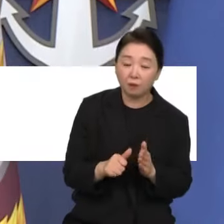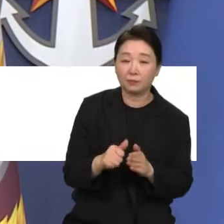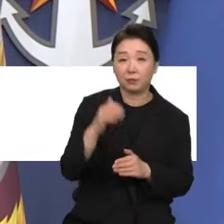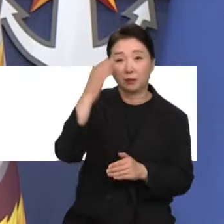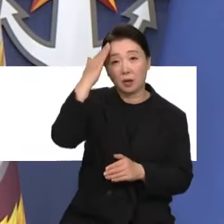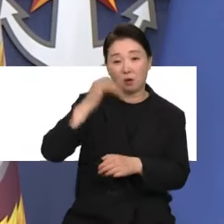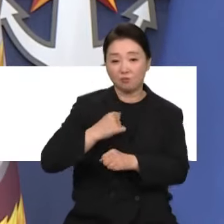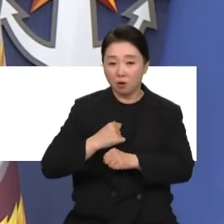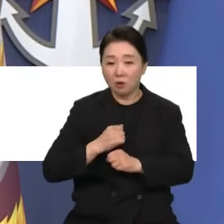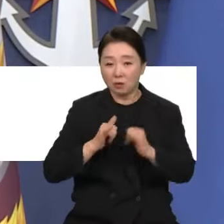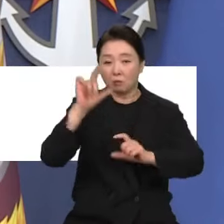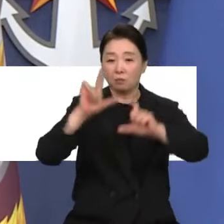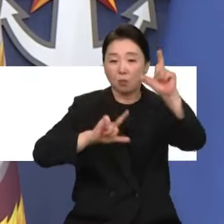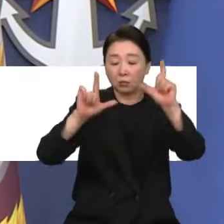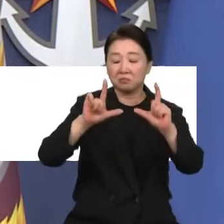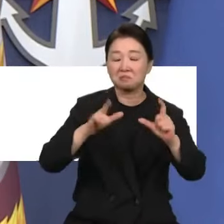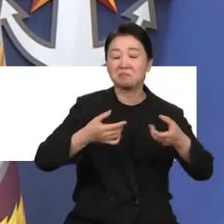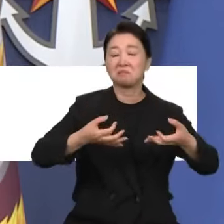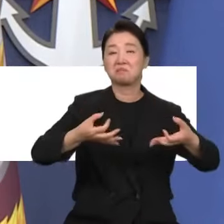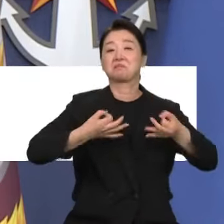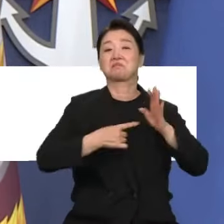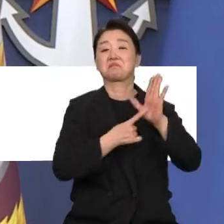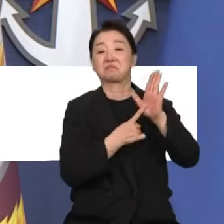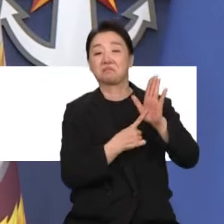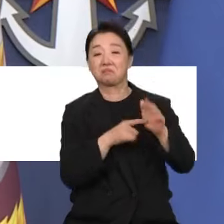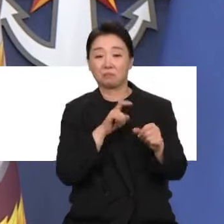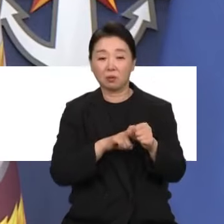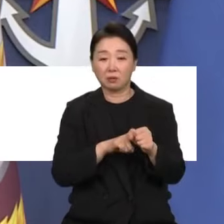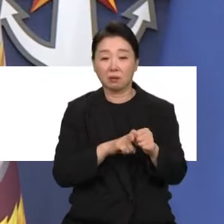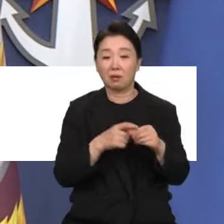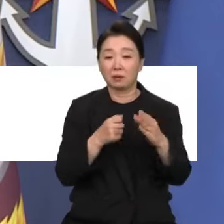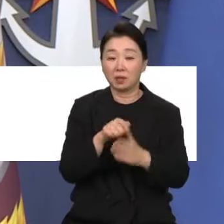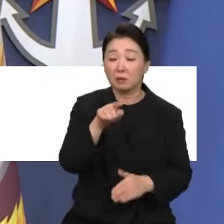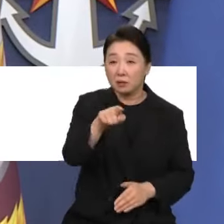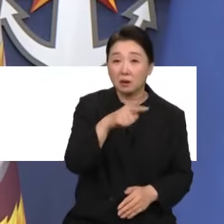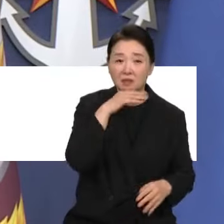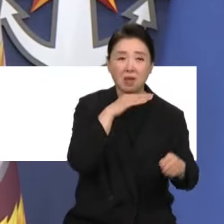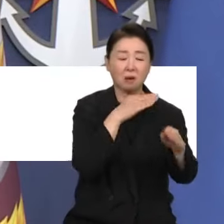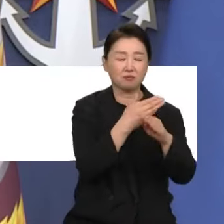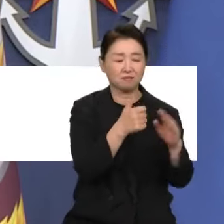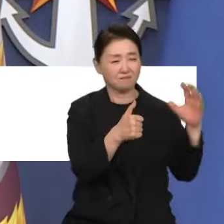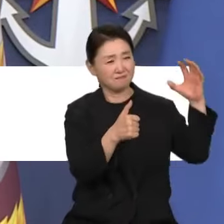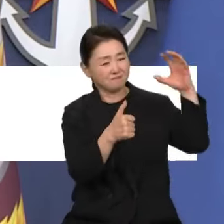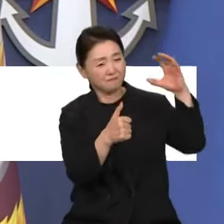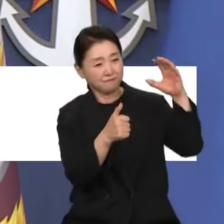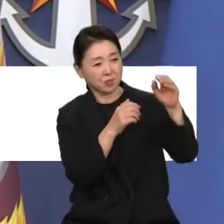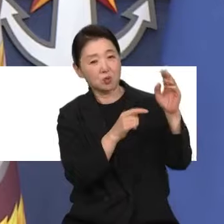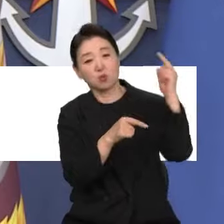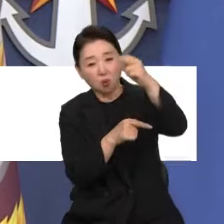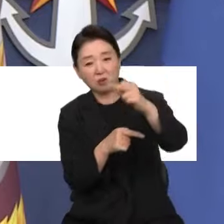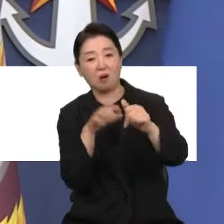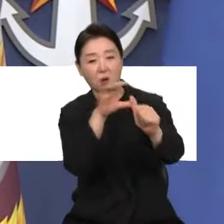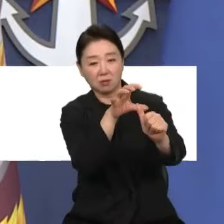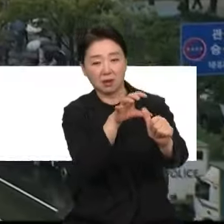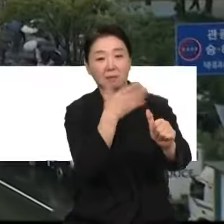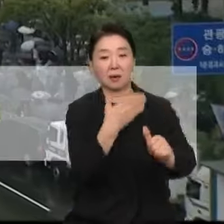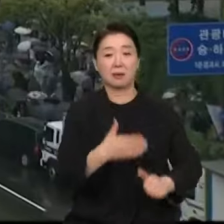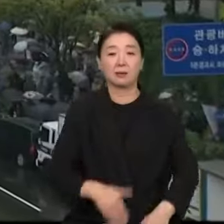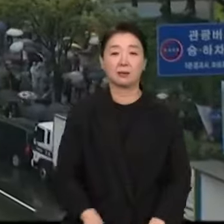병력들의 모습을 과시함으로써 이것이 대북 억제력도 제공한다고